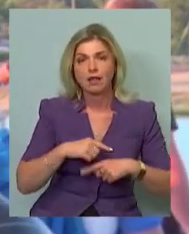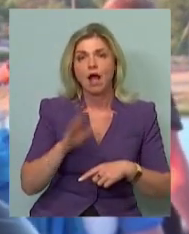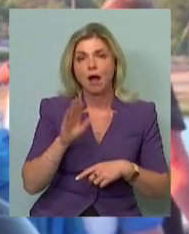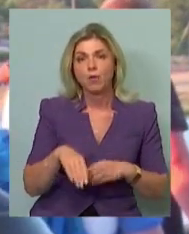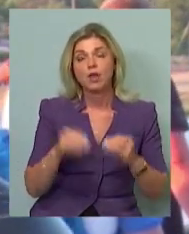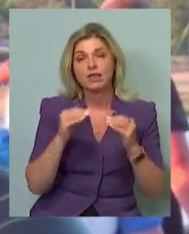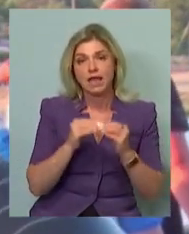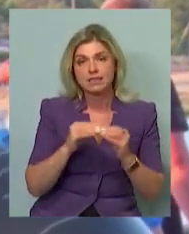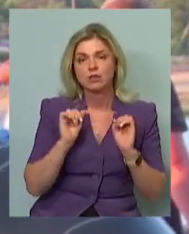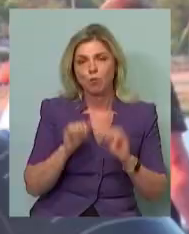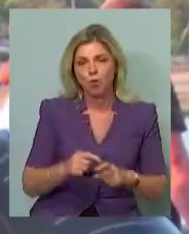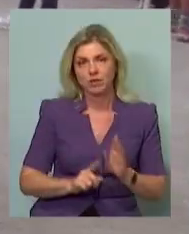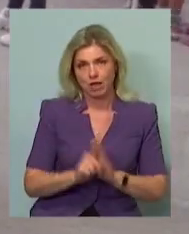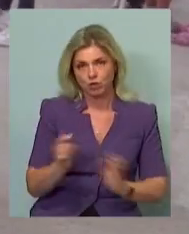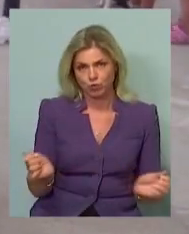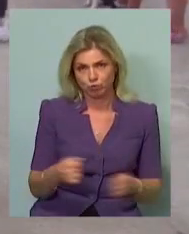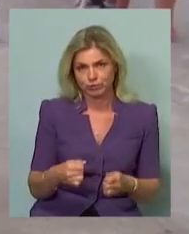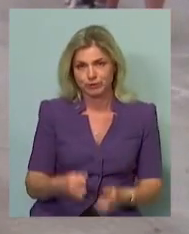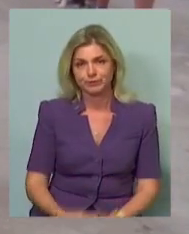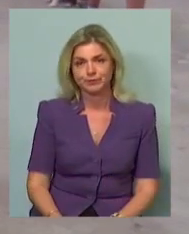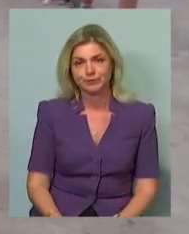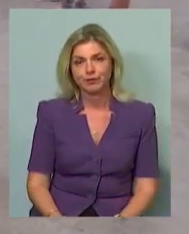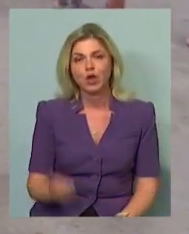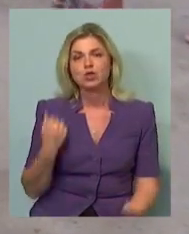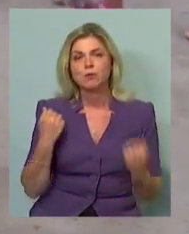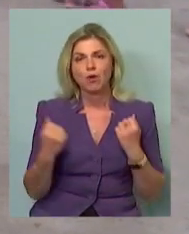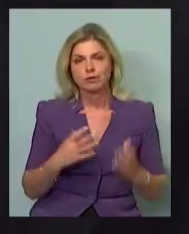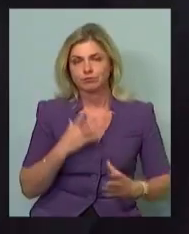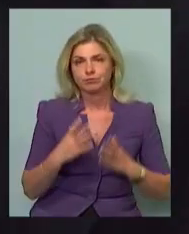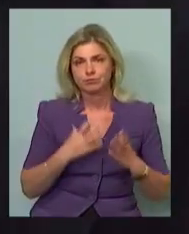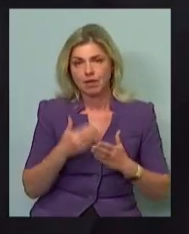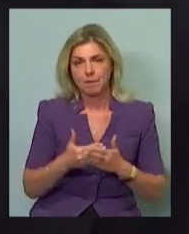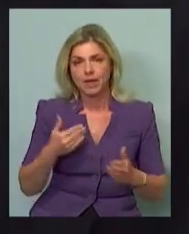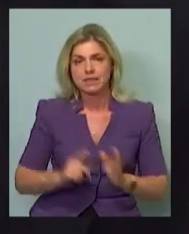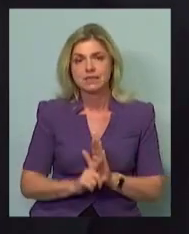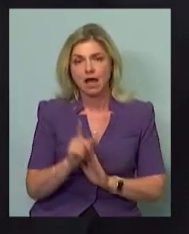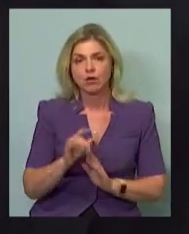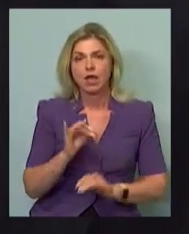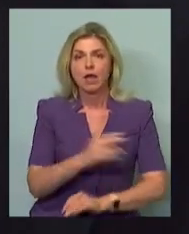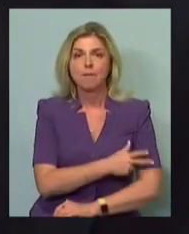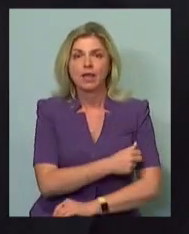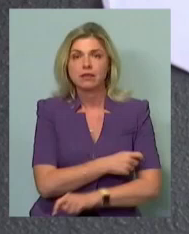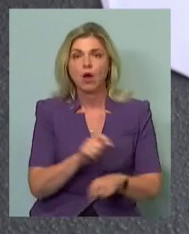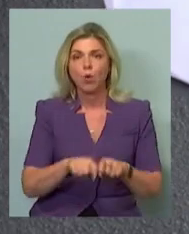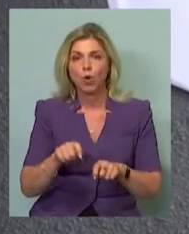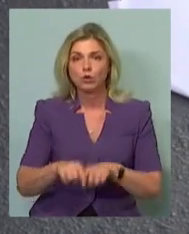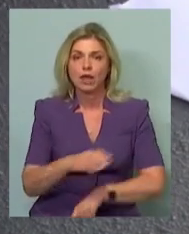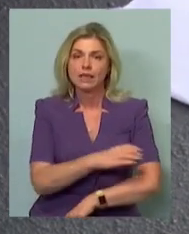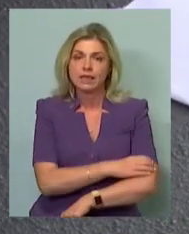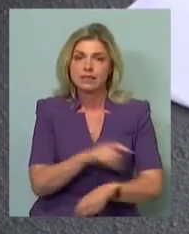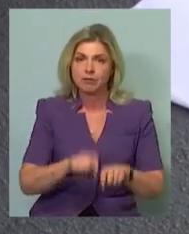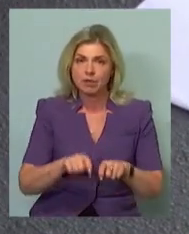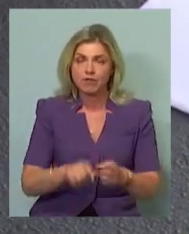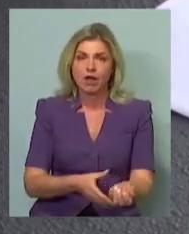10 можна вмикати швидкість. Спортсмени розігріваються перед стартом, проходять медичний контроль, вимірюють артеріальний тиск,